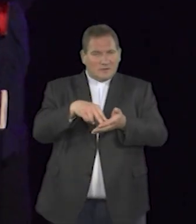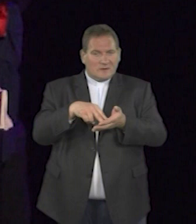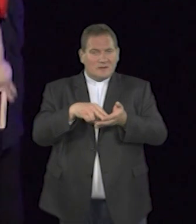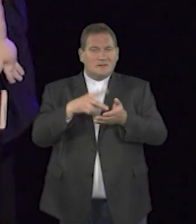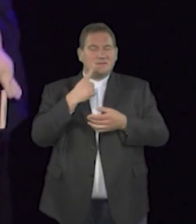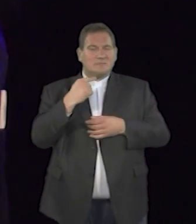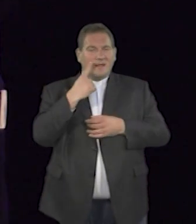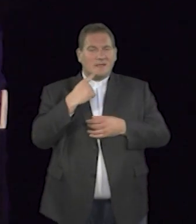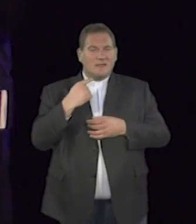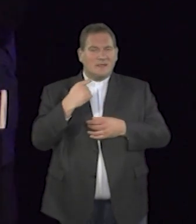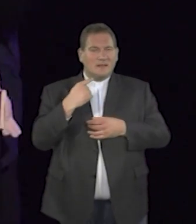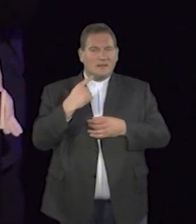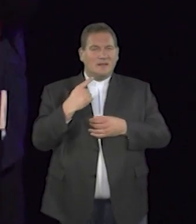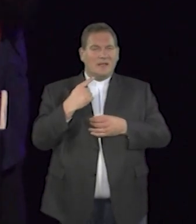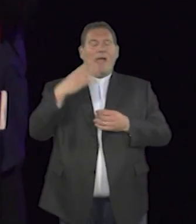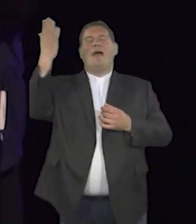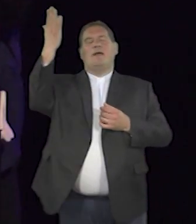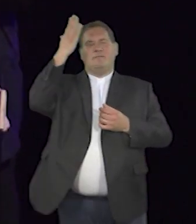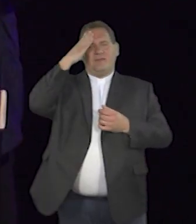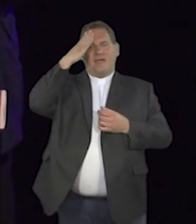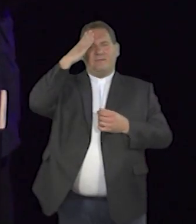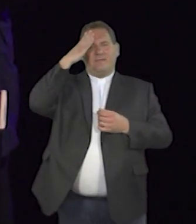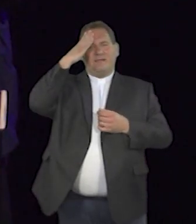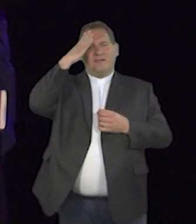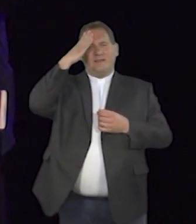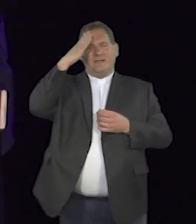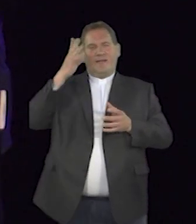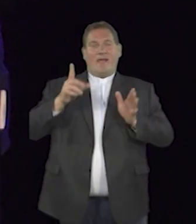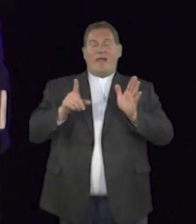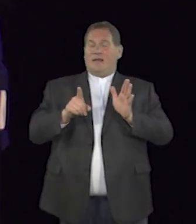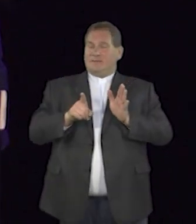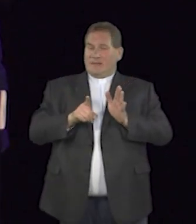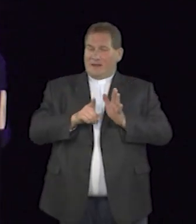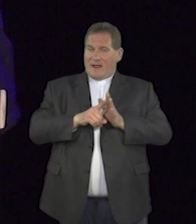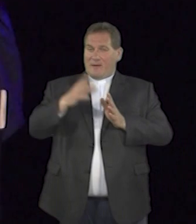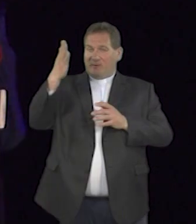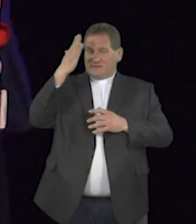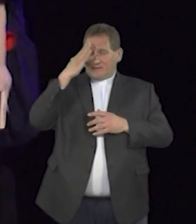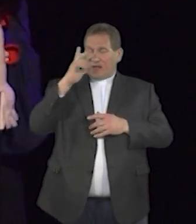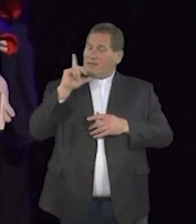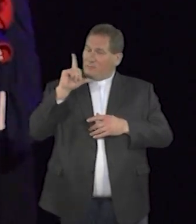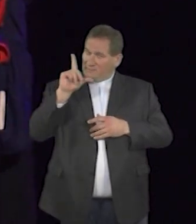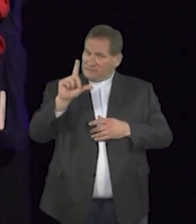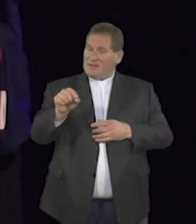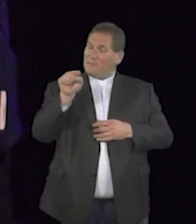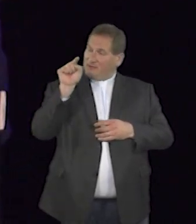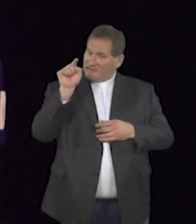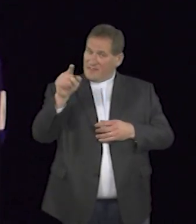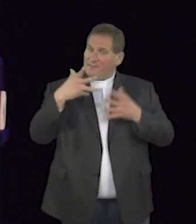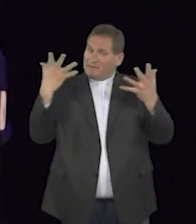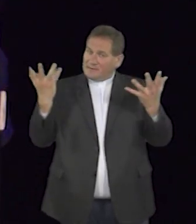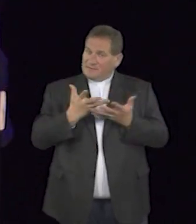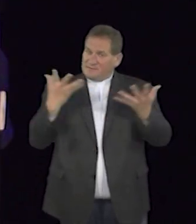w smaki. Wiem! Dla niepoznaki udamy się właśnie tam,